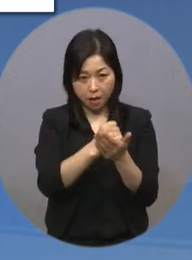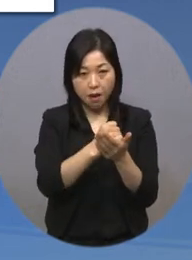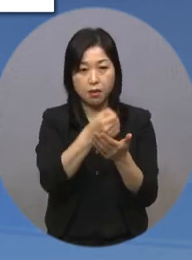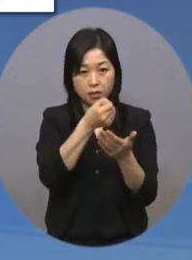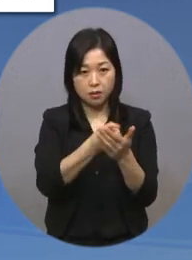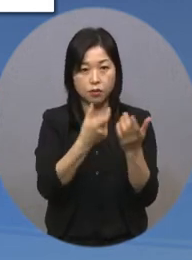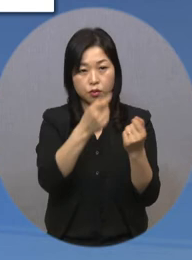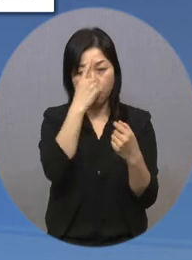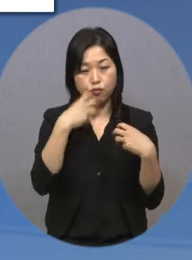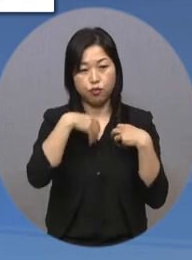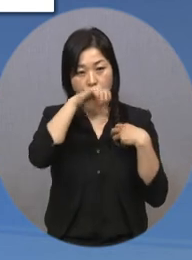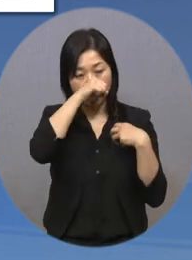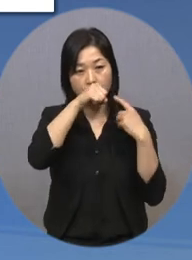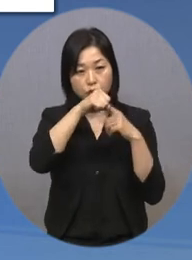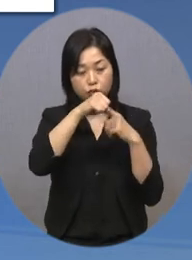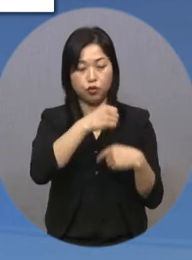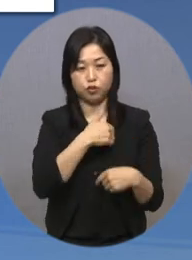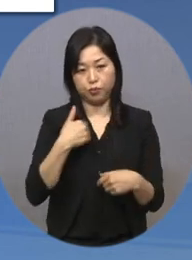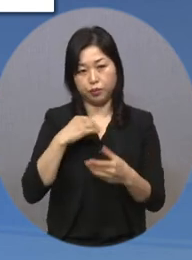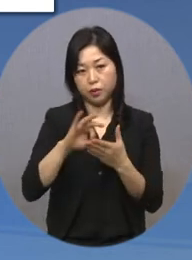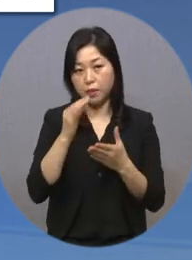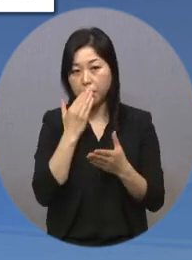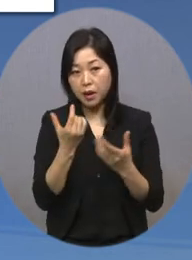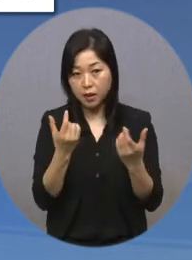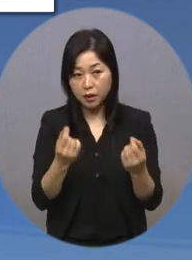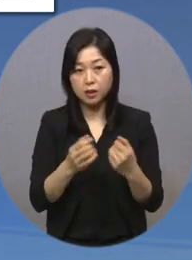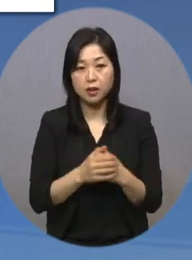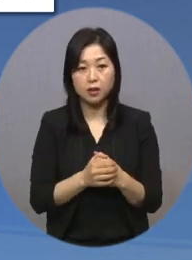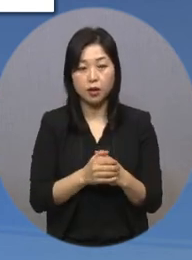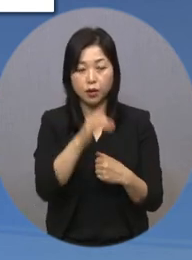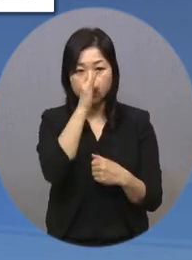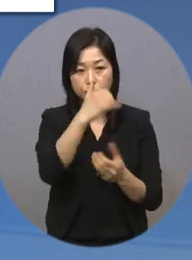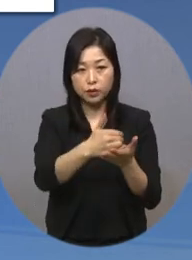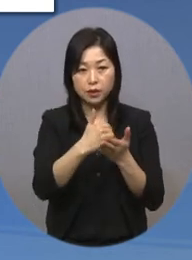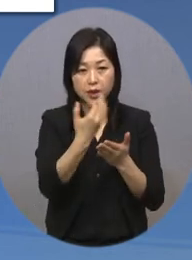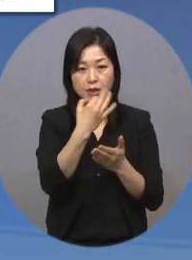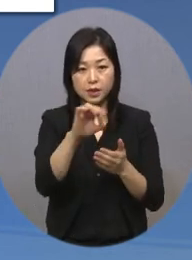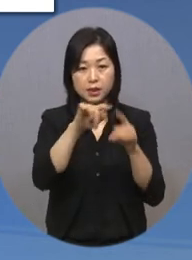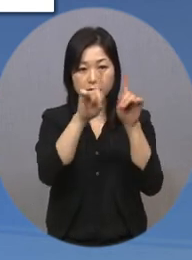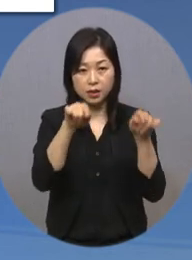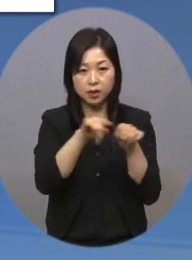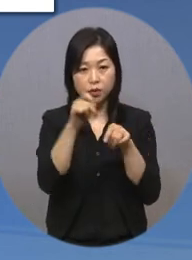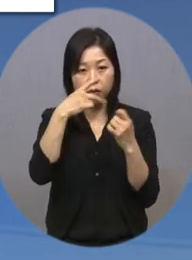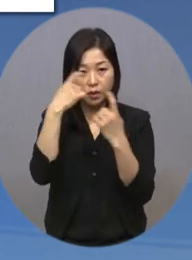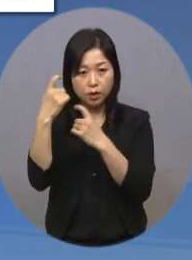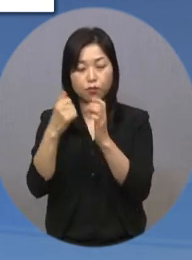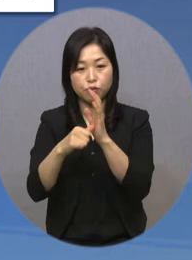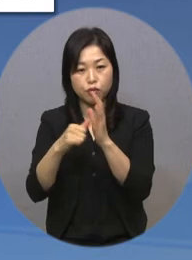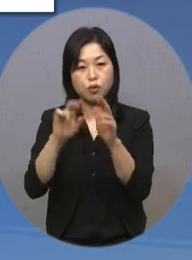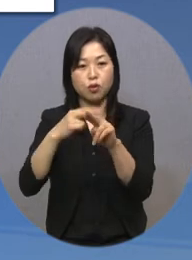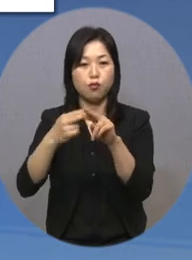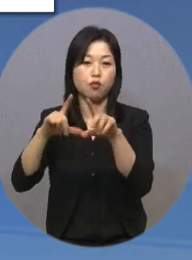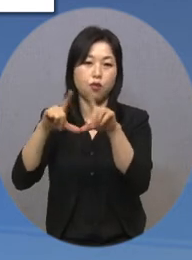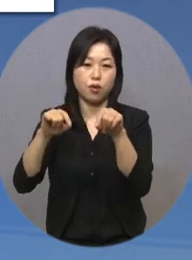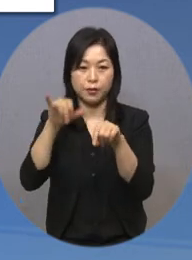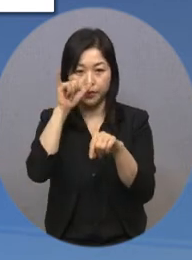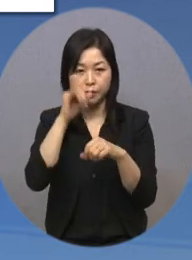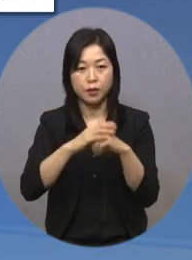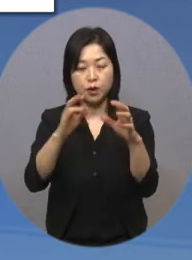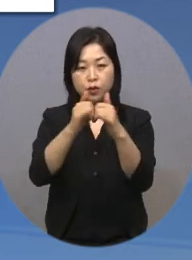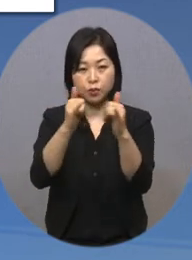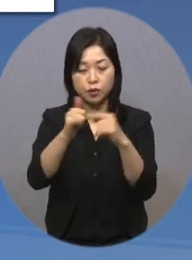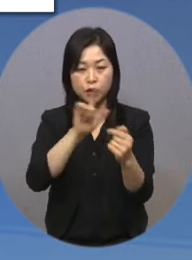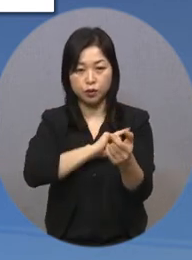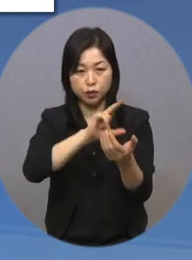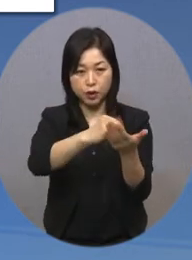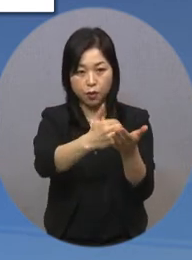정부 예산안으로 반영될 경우 우수제안 인증서와 기념품, 상품권이 수여되는데요. 한편 국민들의 주제